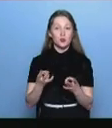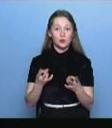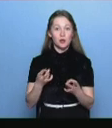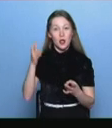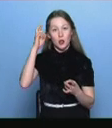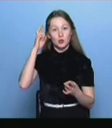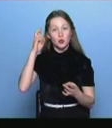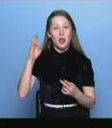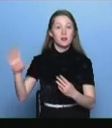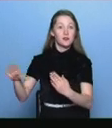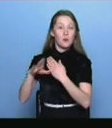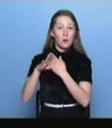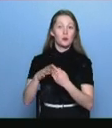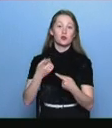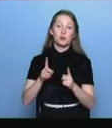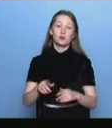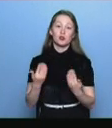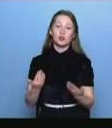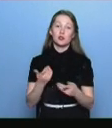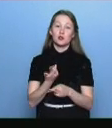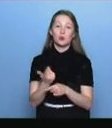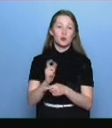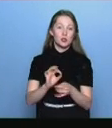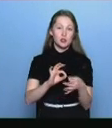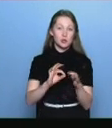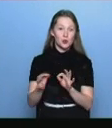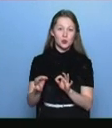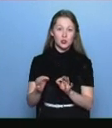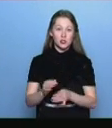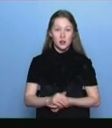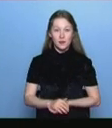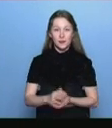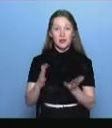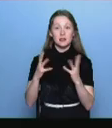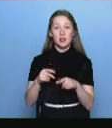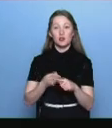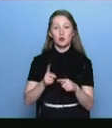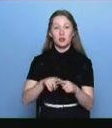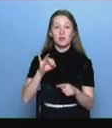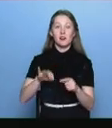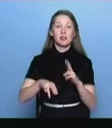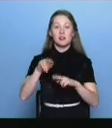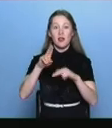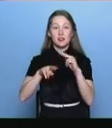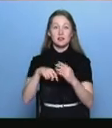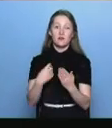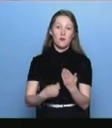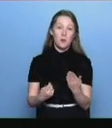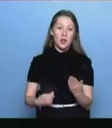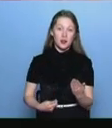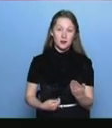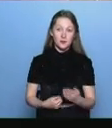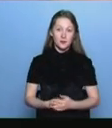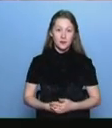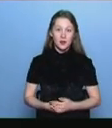что своими силами очень сложно вытянуть. Так скажем, за счет этого и строительство у нас идет очень медленными темпами. Свой опыт